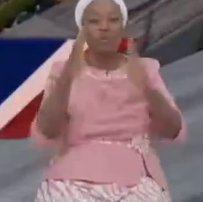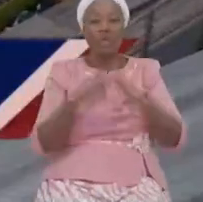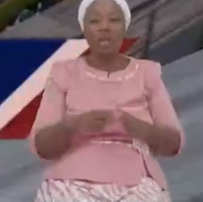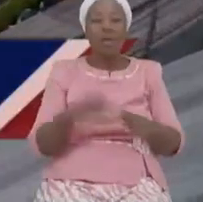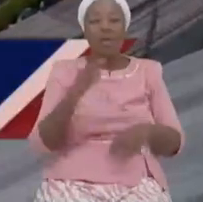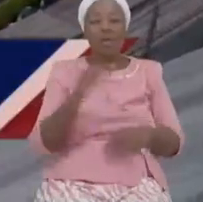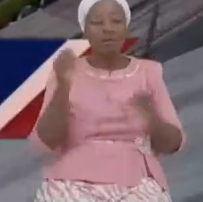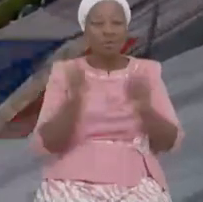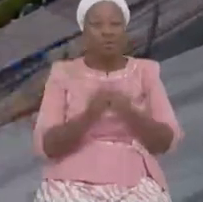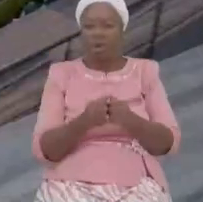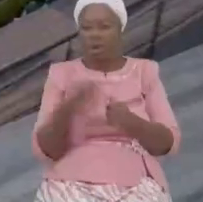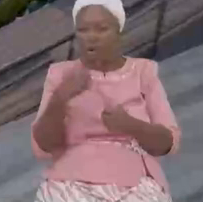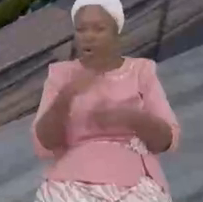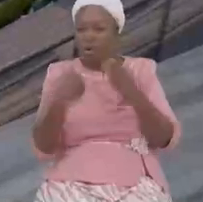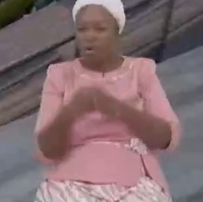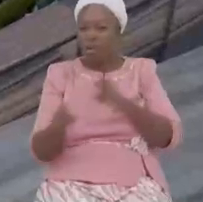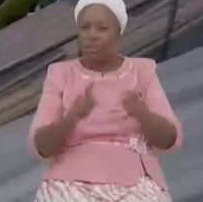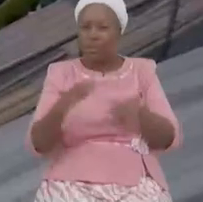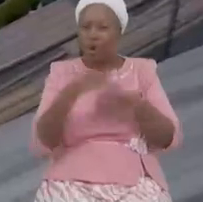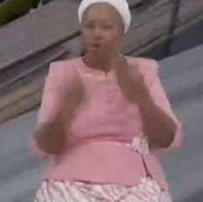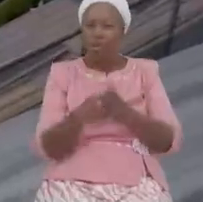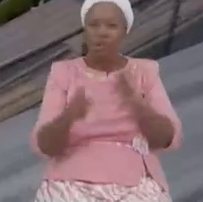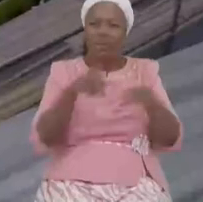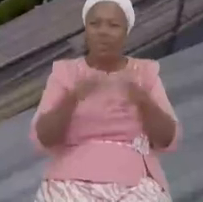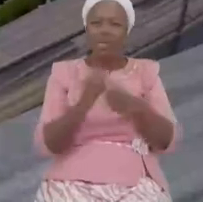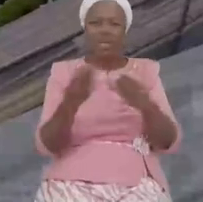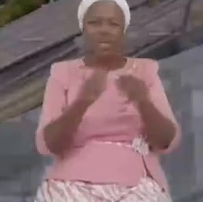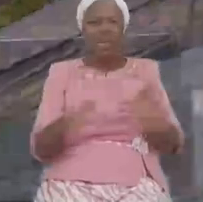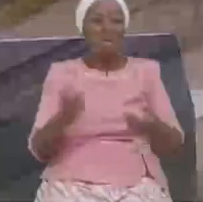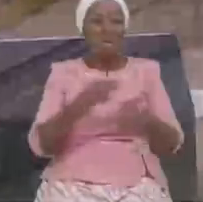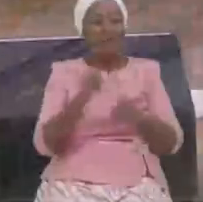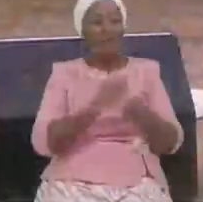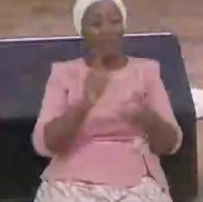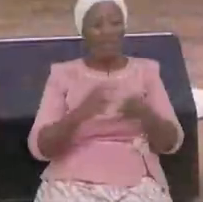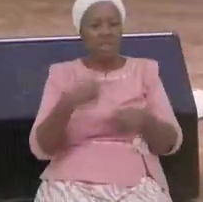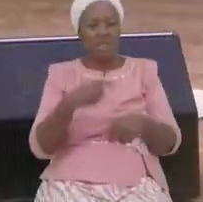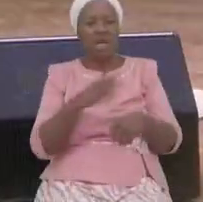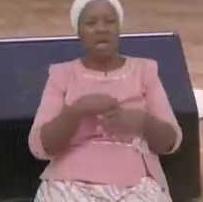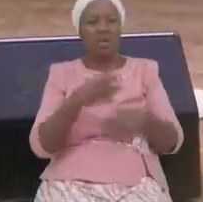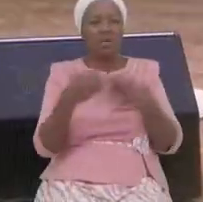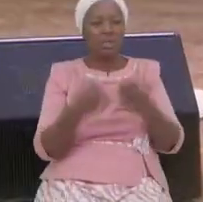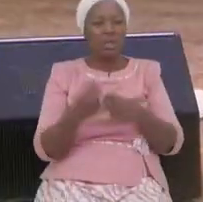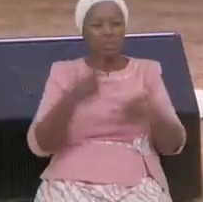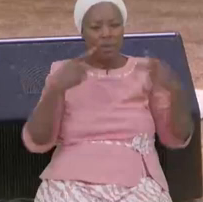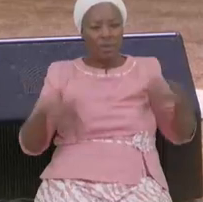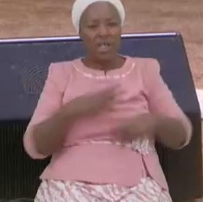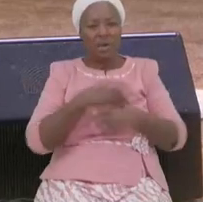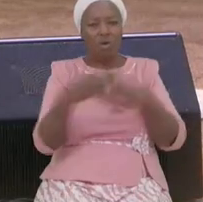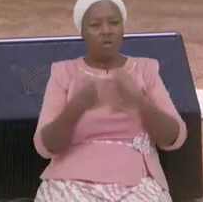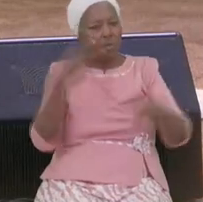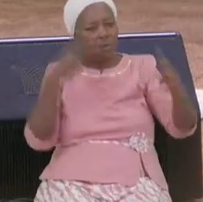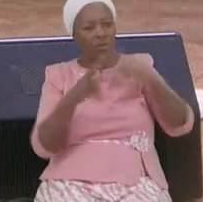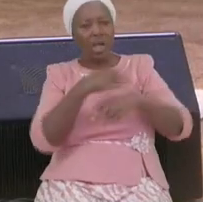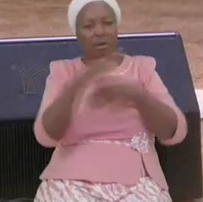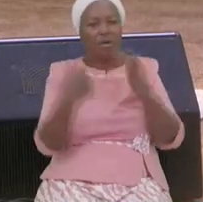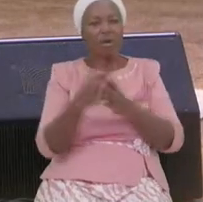tous les habitants, tous les citoyens, tout le monde. On dit, les sacrificateurs, les